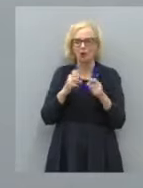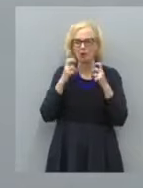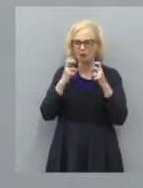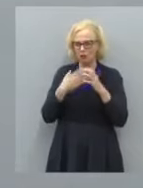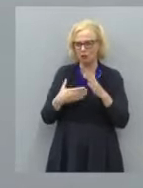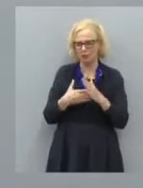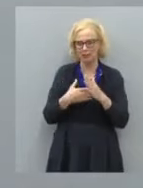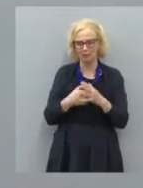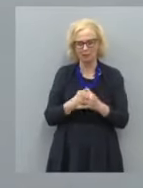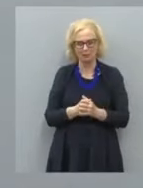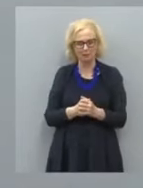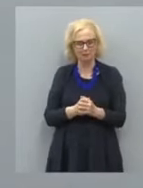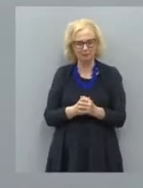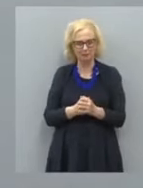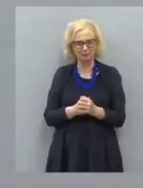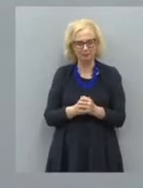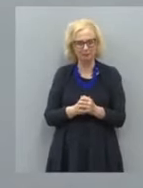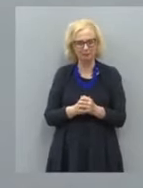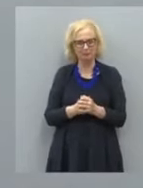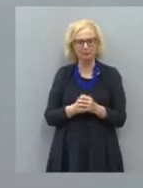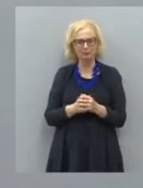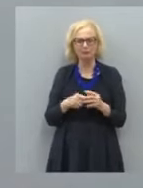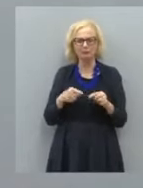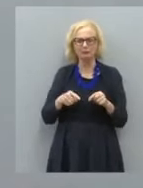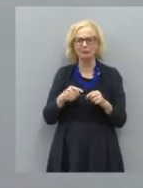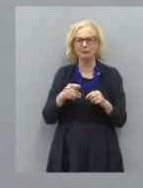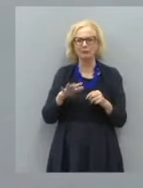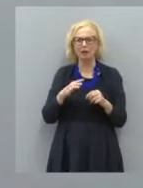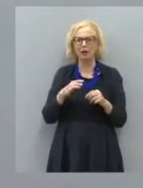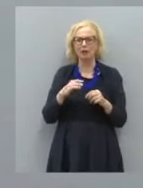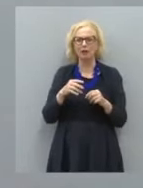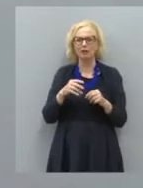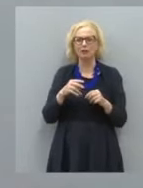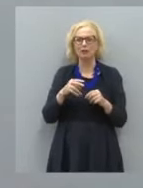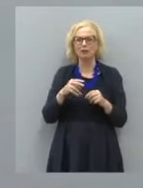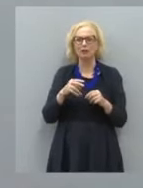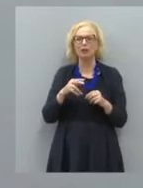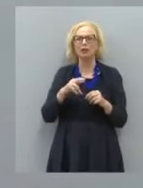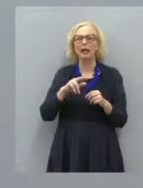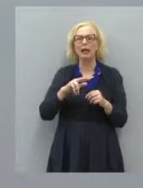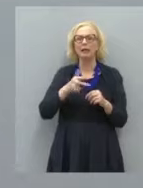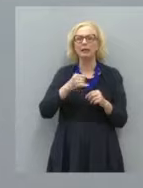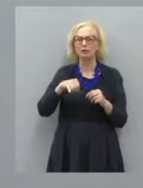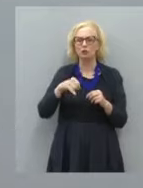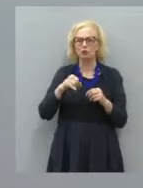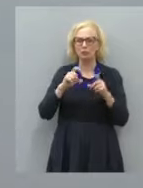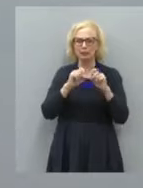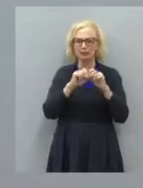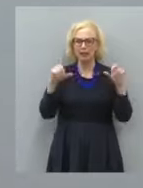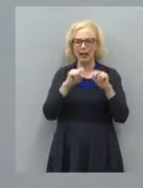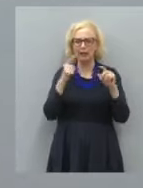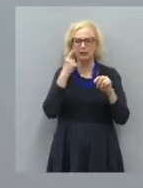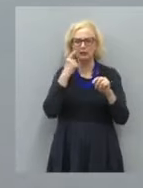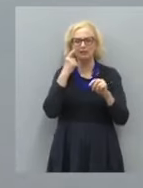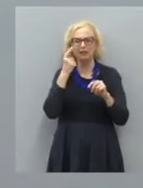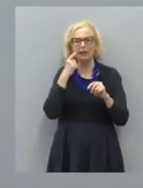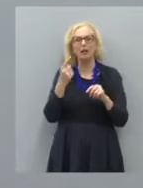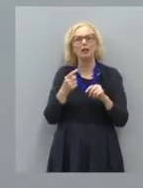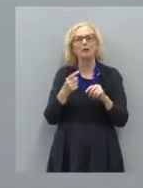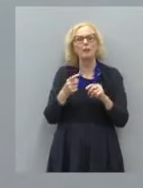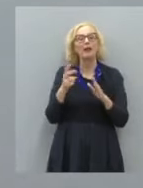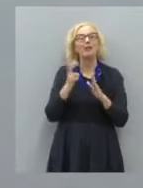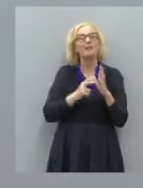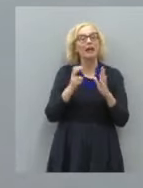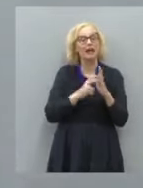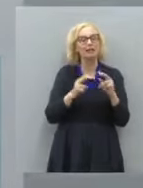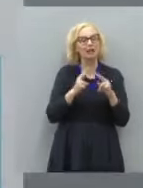abbiamo sulla penultima slide anzi terzultima sly la finanza provinciale quindi